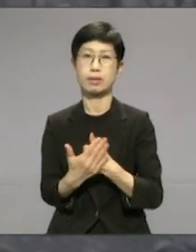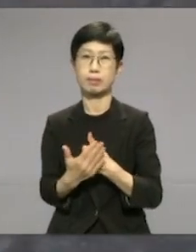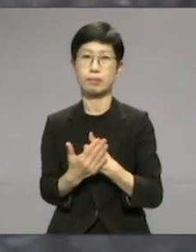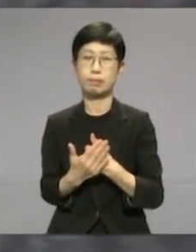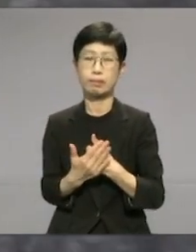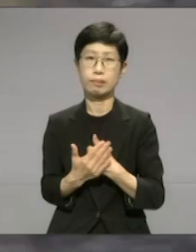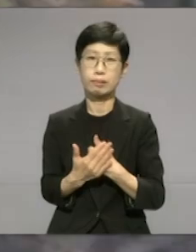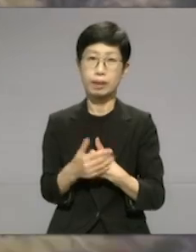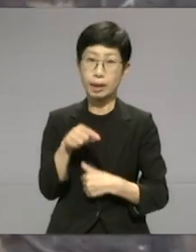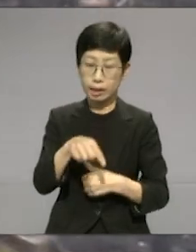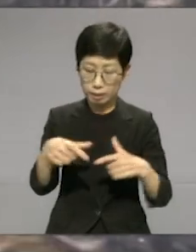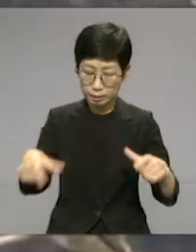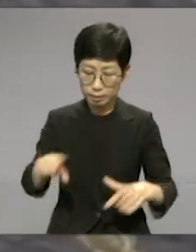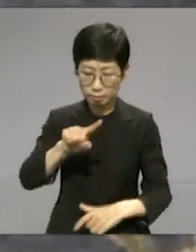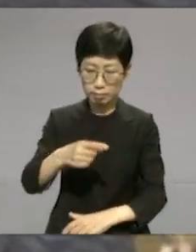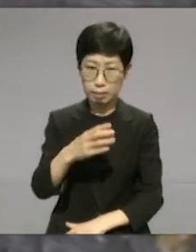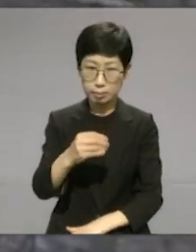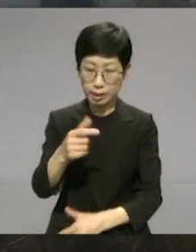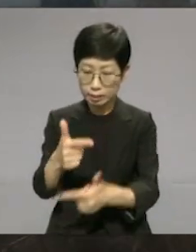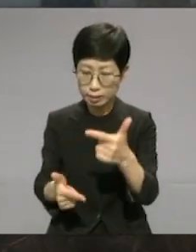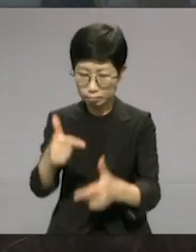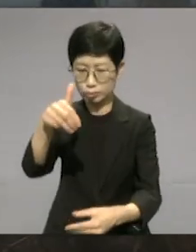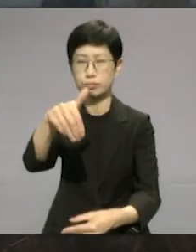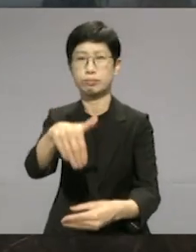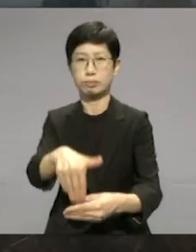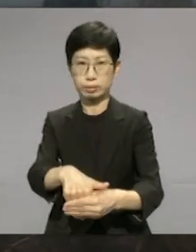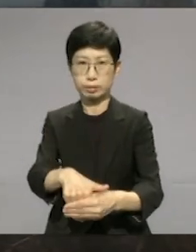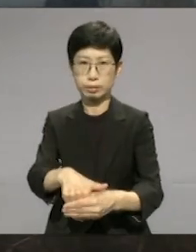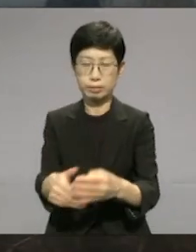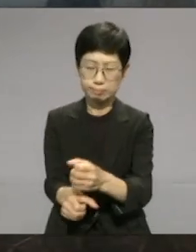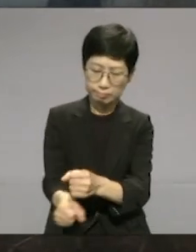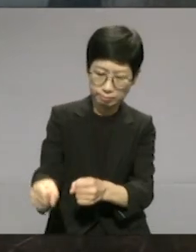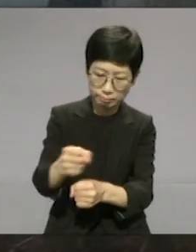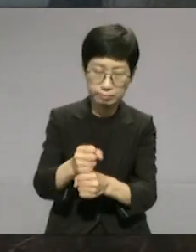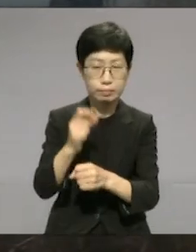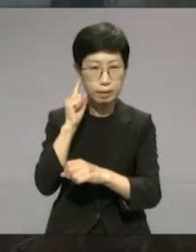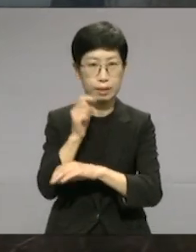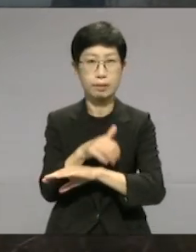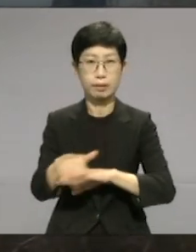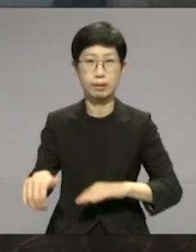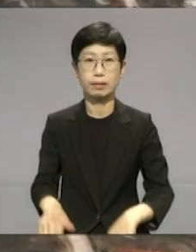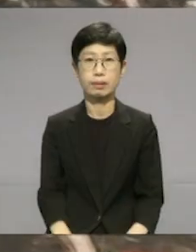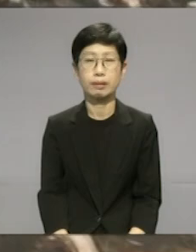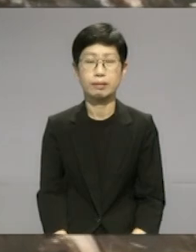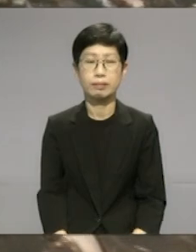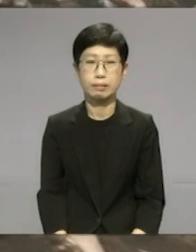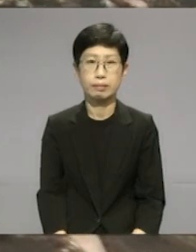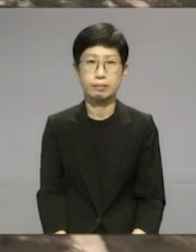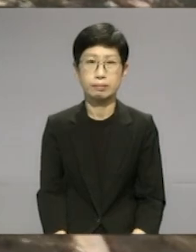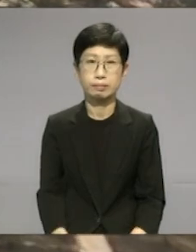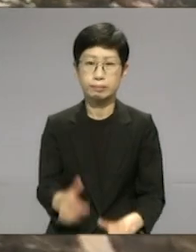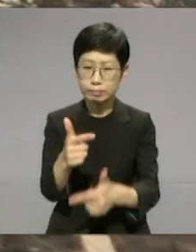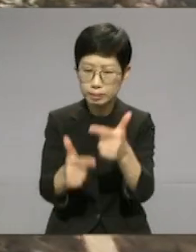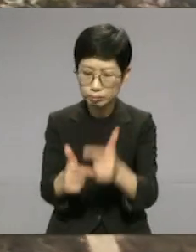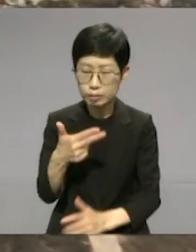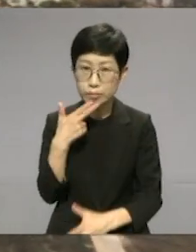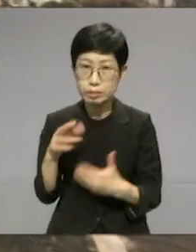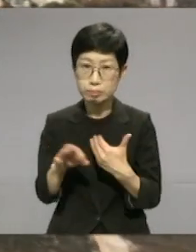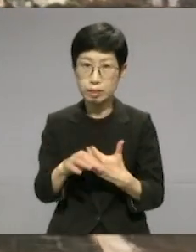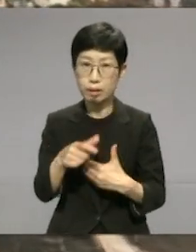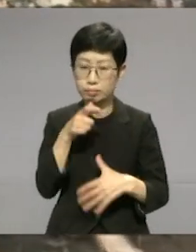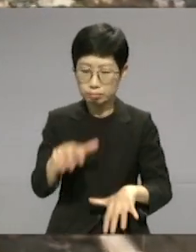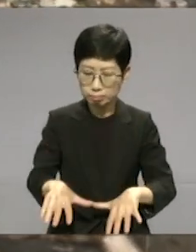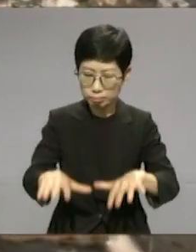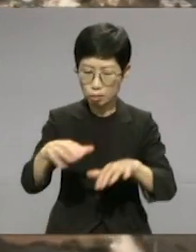지원받아 아티카에 100만 그루를 심는 등 숲을 재보건할 계획입니다. 숲이 없으면 홍수 위험이